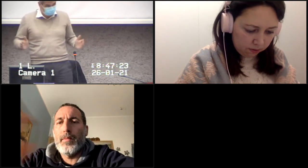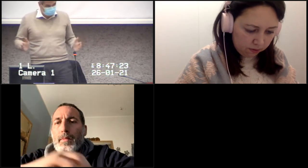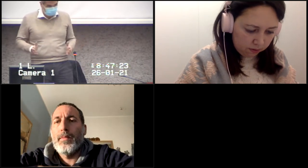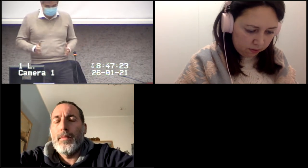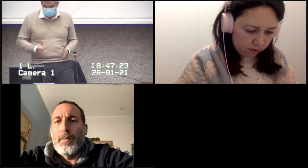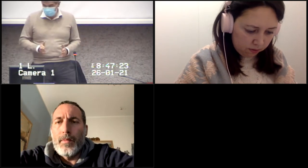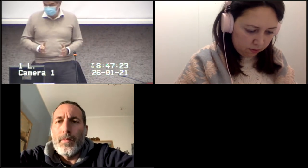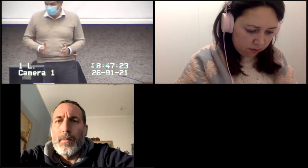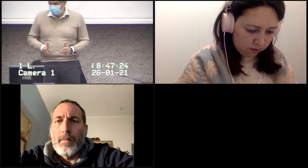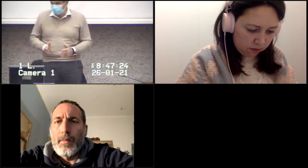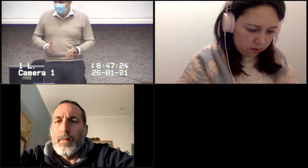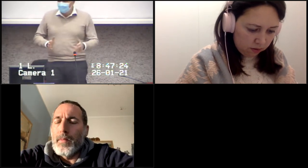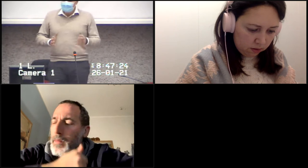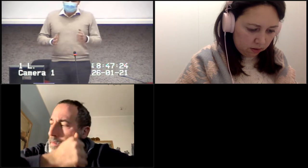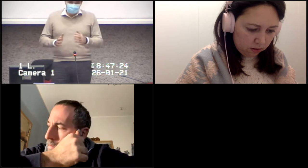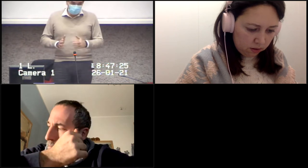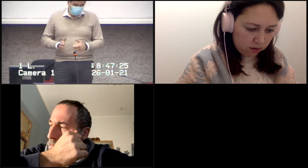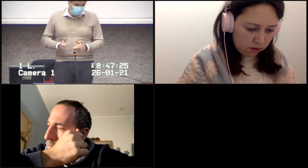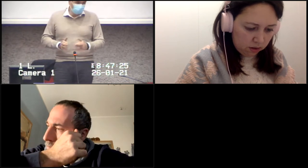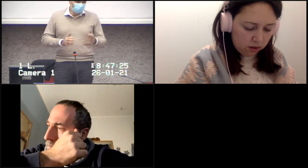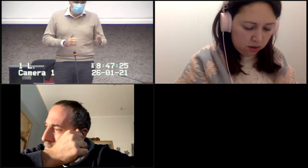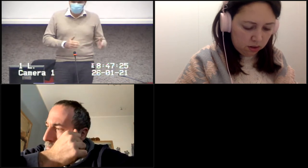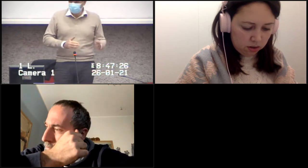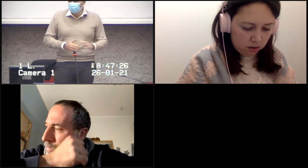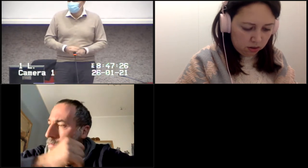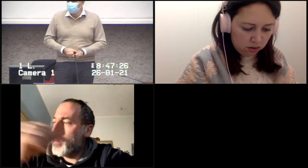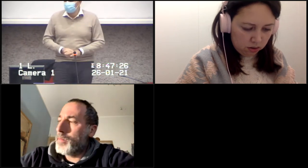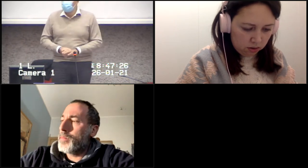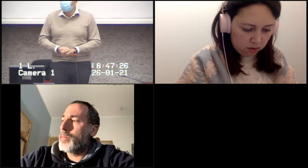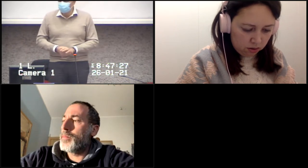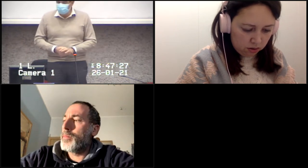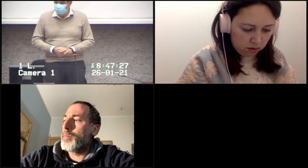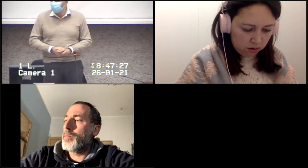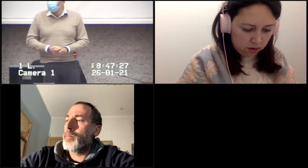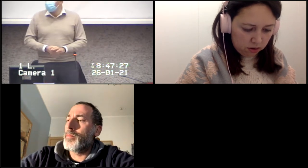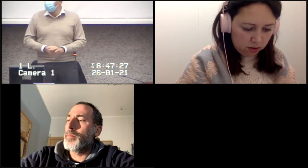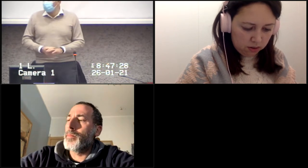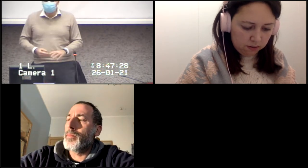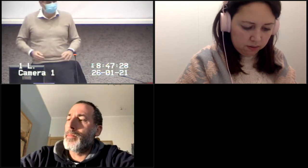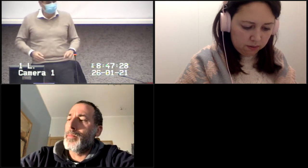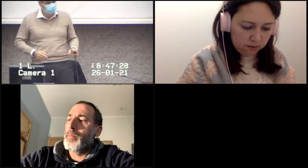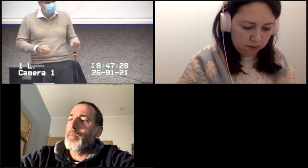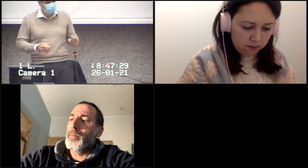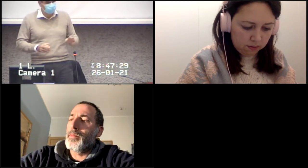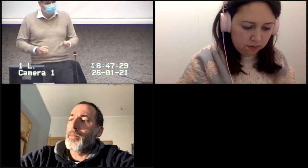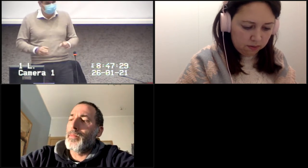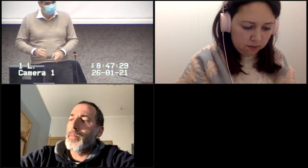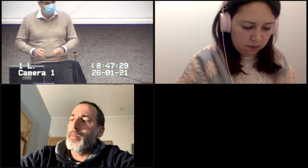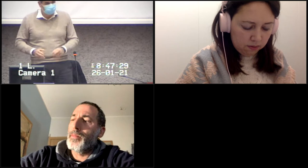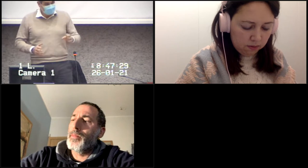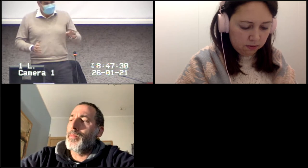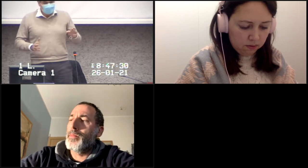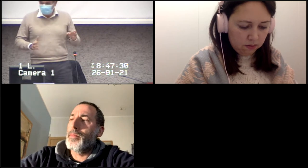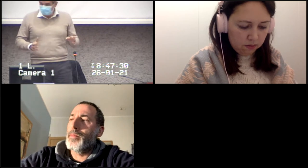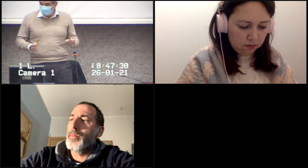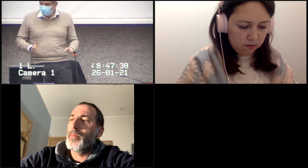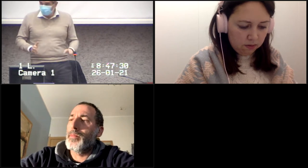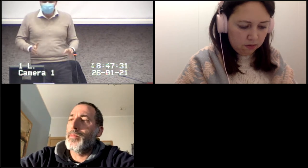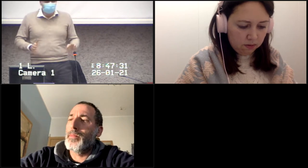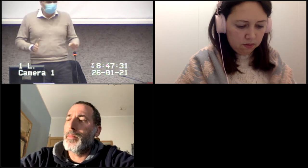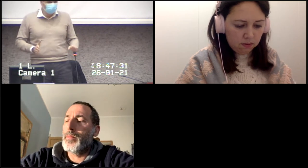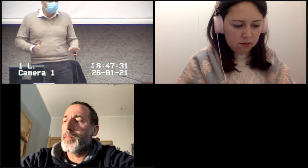il territorio comunale, salvo, come esplicitamente indicato nell'impianto normativo, per